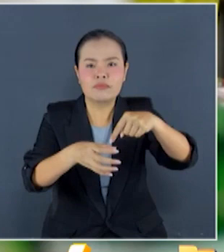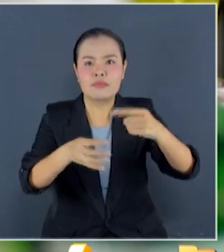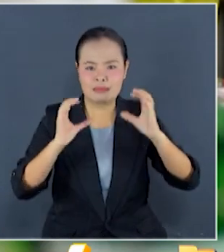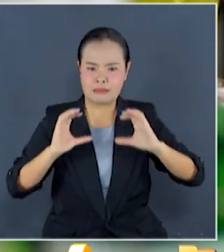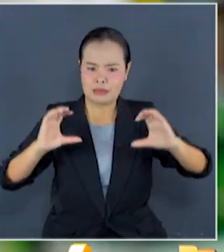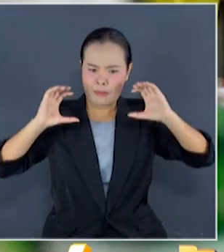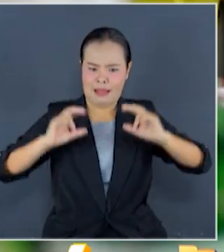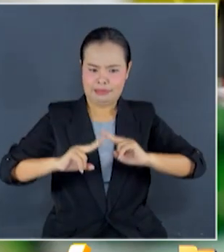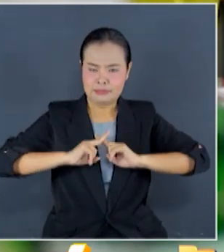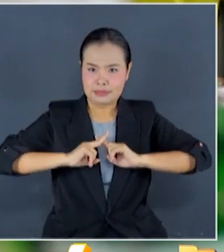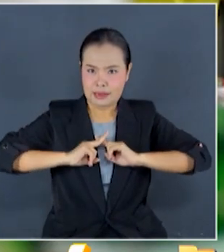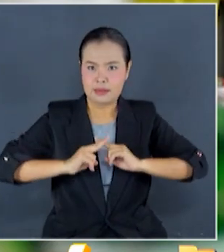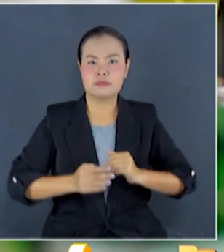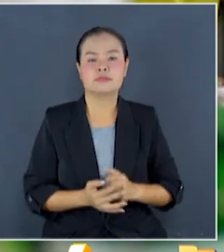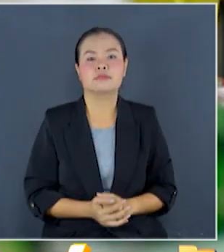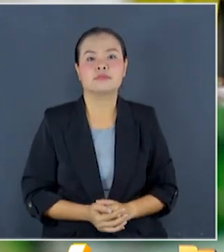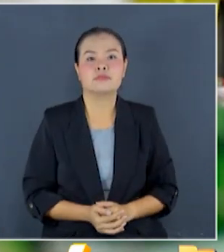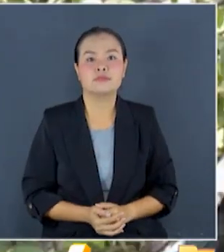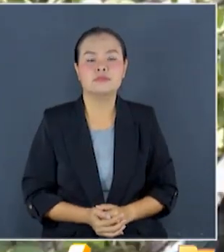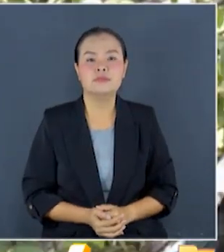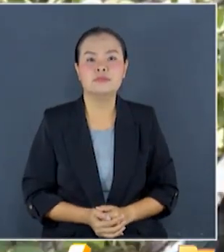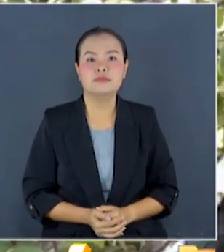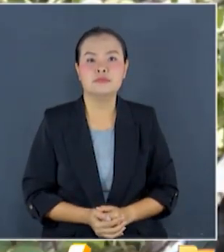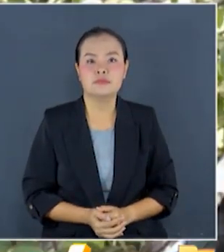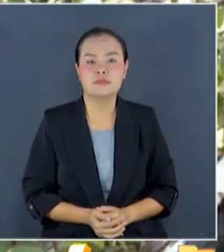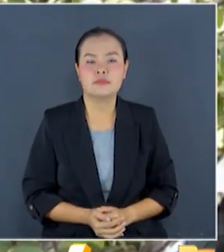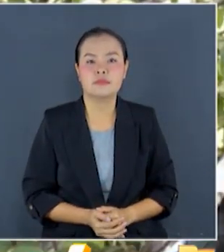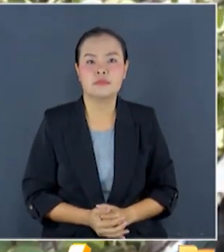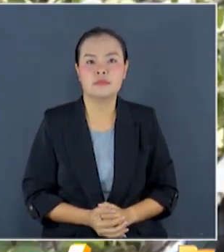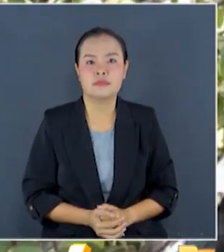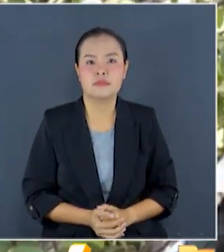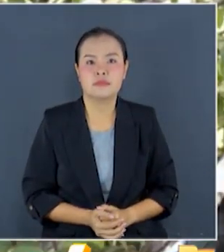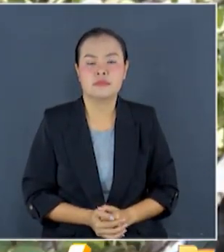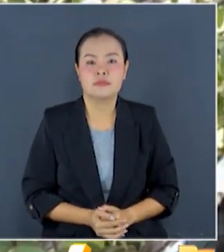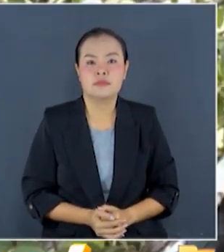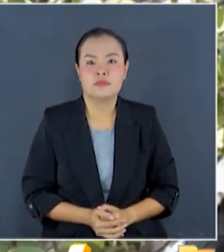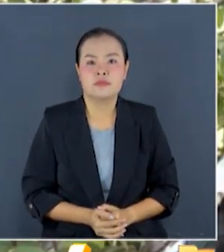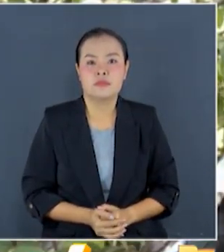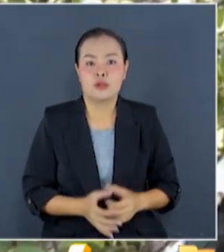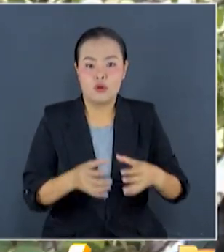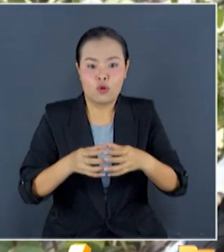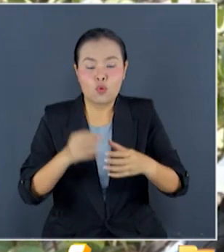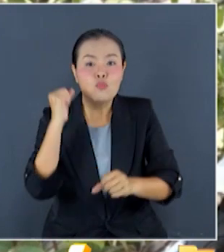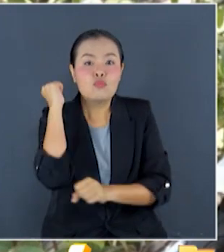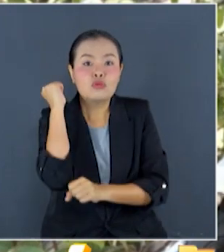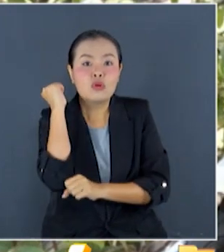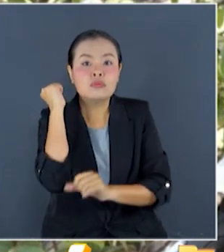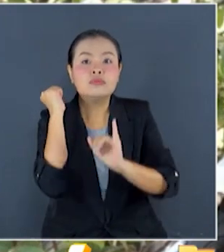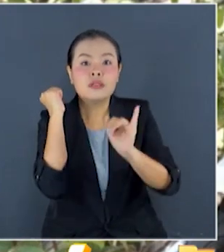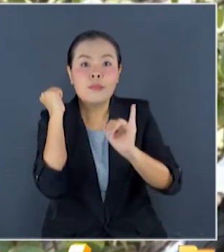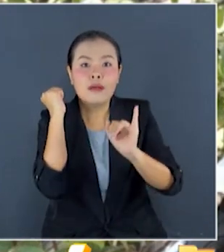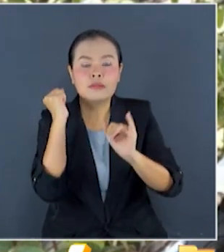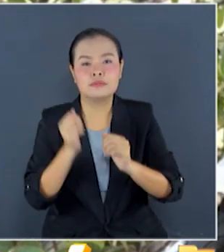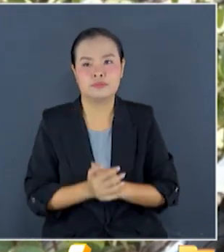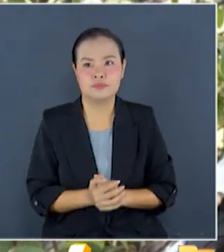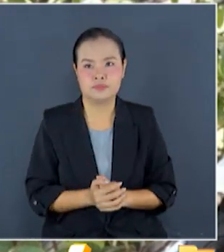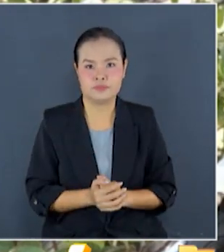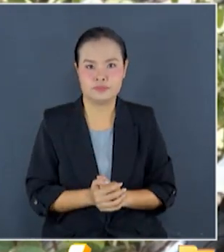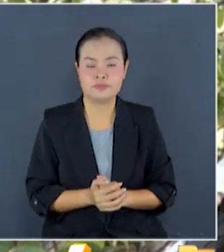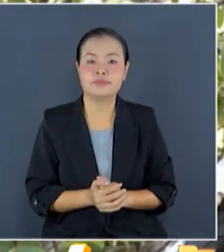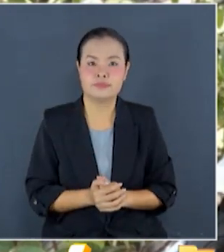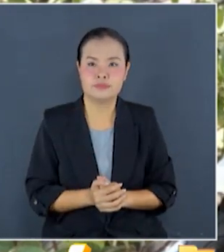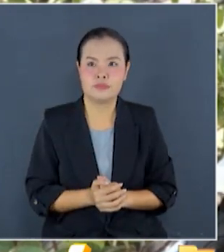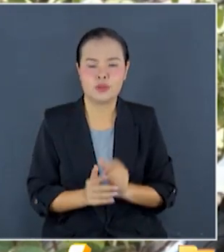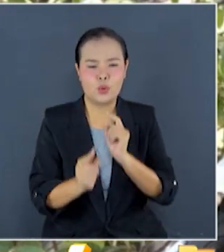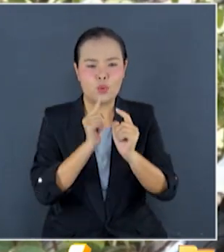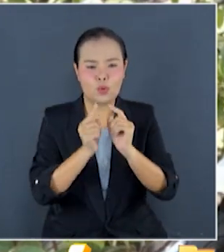ฐบาลครับลองไปฟังเสียงท่านนายกครับ ของคนเปราะบางใช่ไหมครับผมก็เป็นเรื่องแต่วันแรกที่เรา